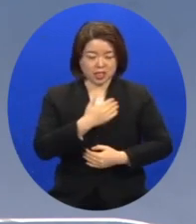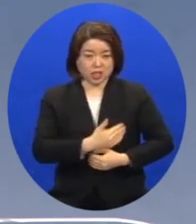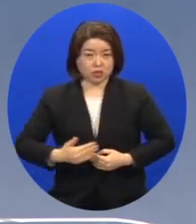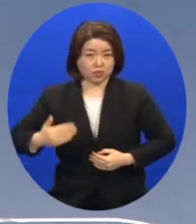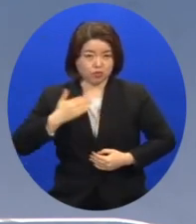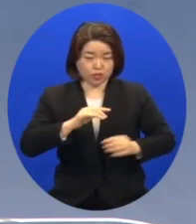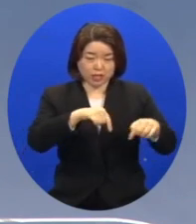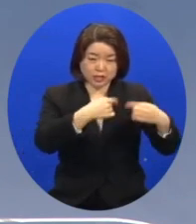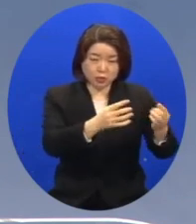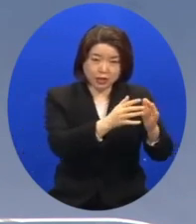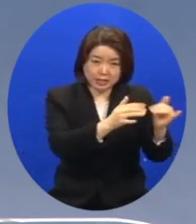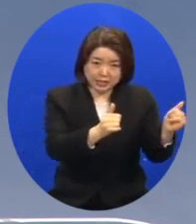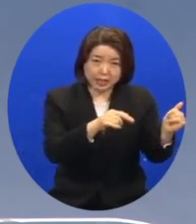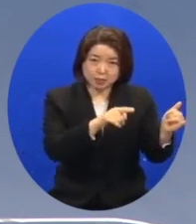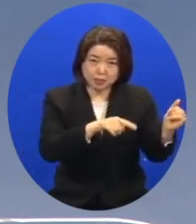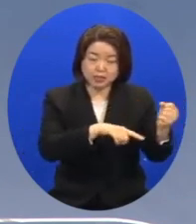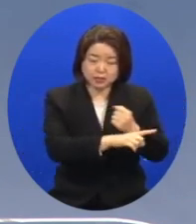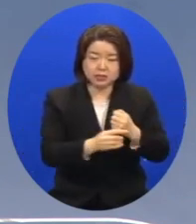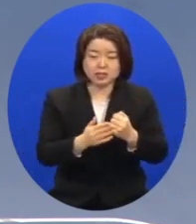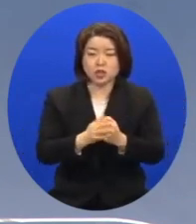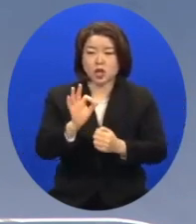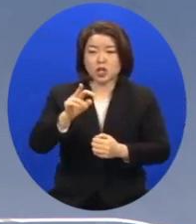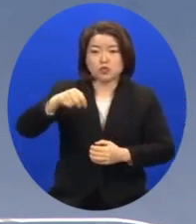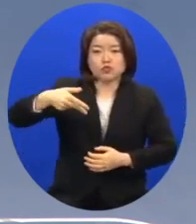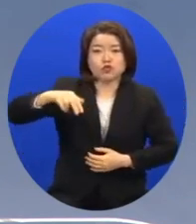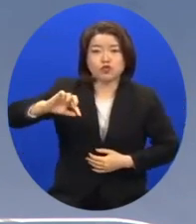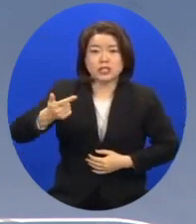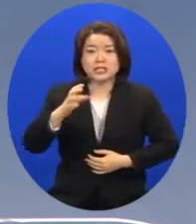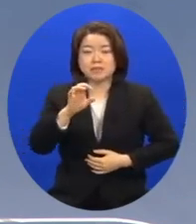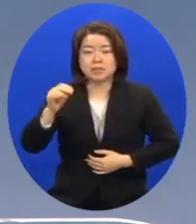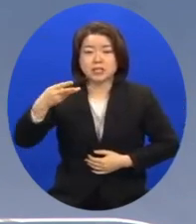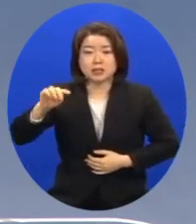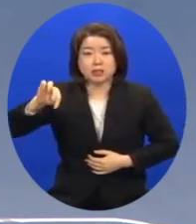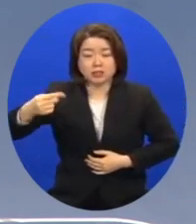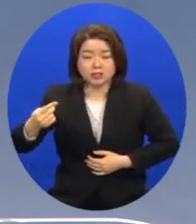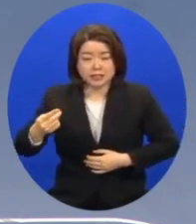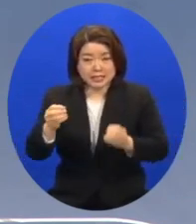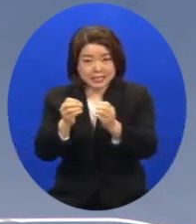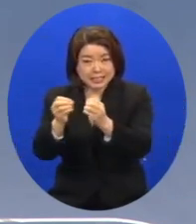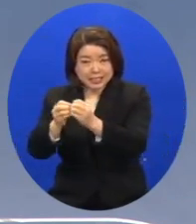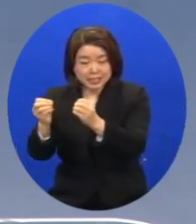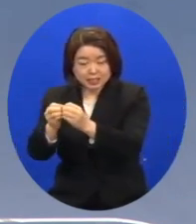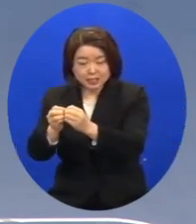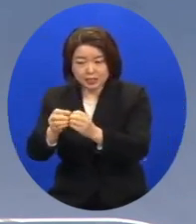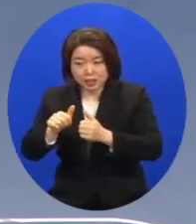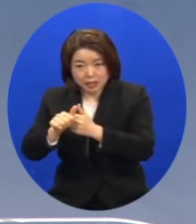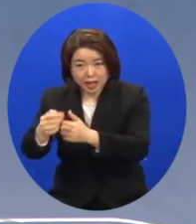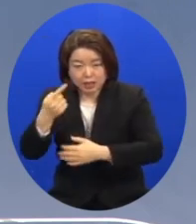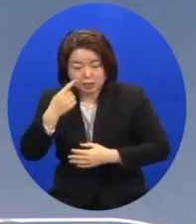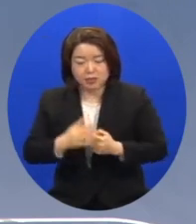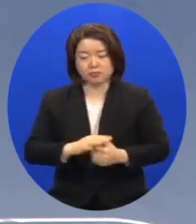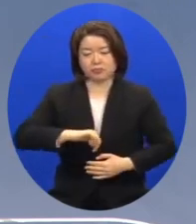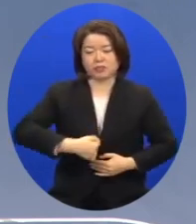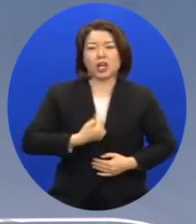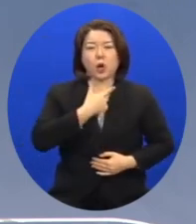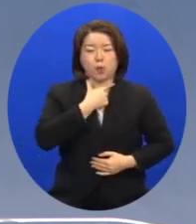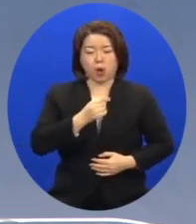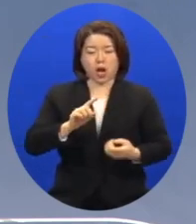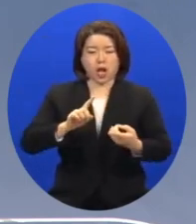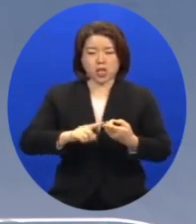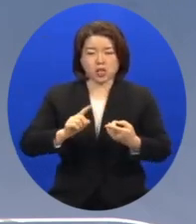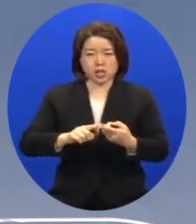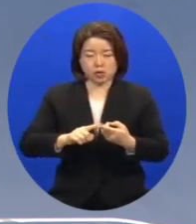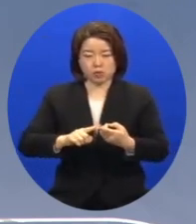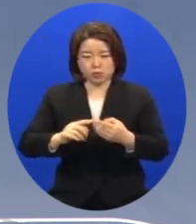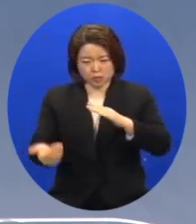피터슨 있은 멧세지 성경에 보면 자기가 원하는 대로 되어야만 만족하는 사람 그렇게